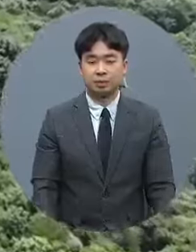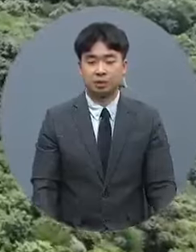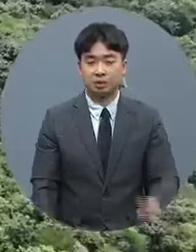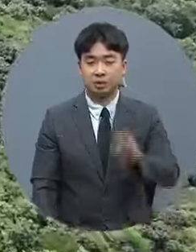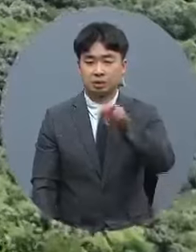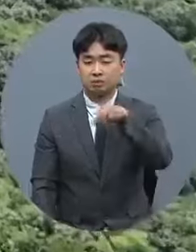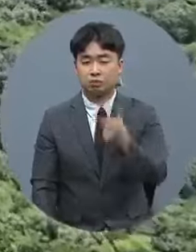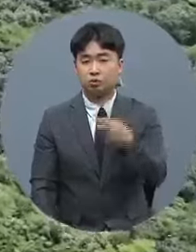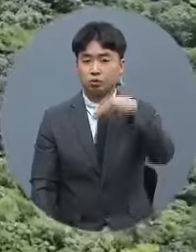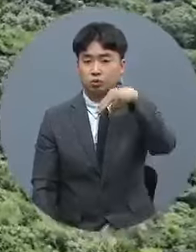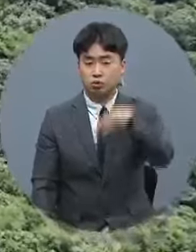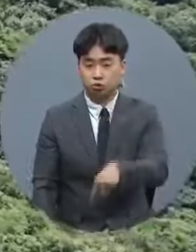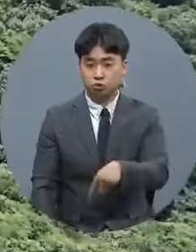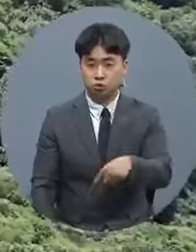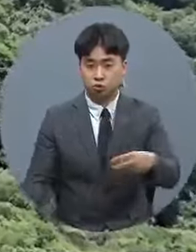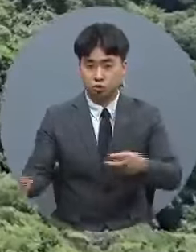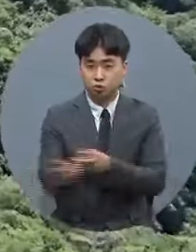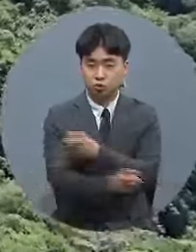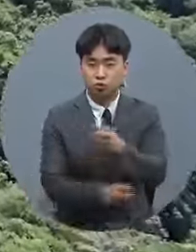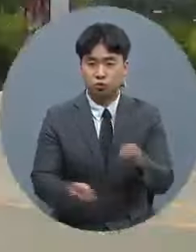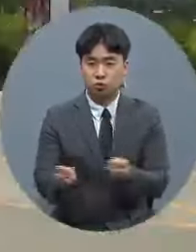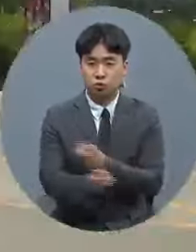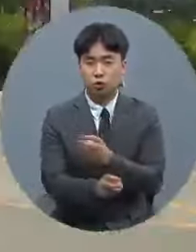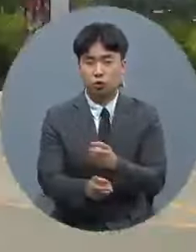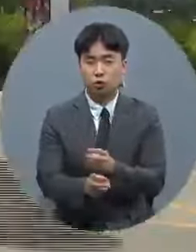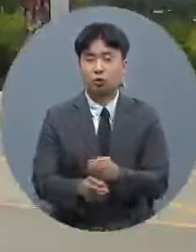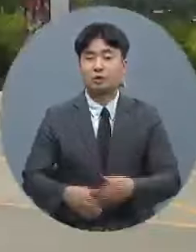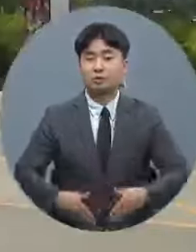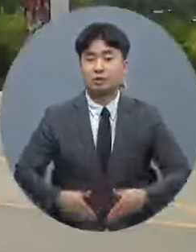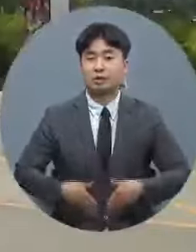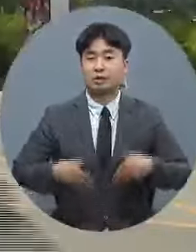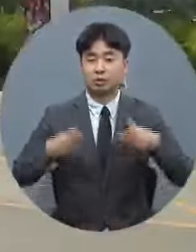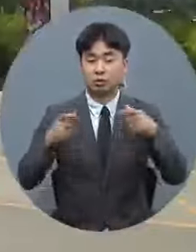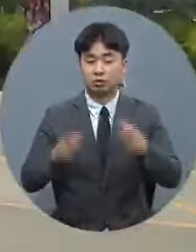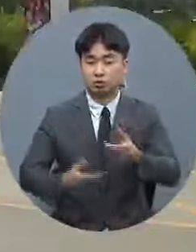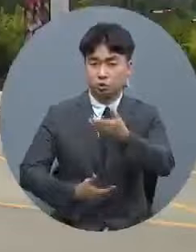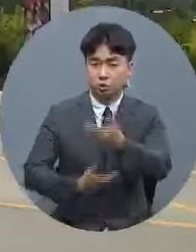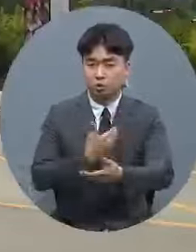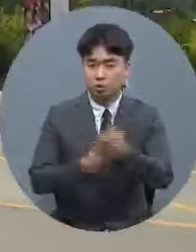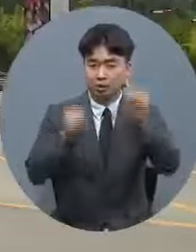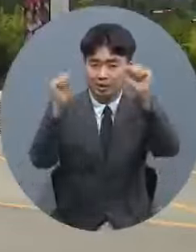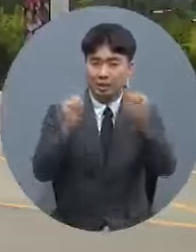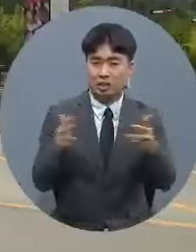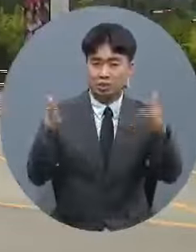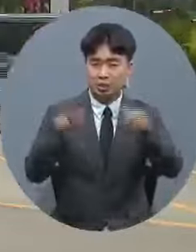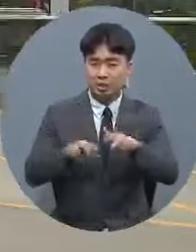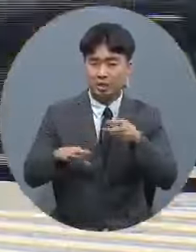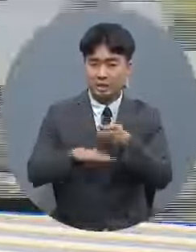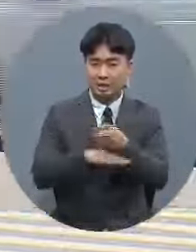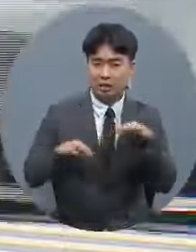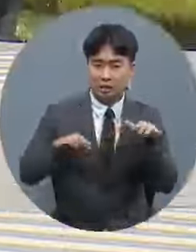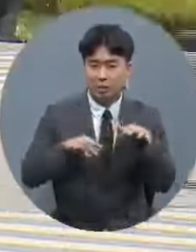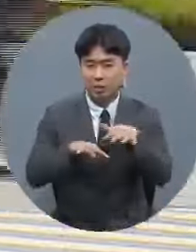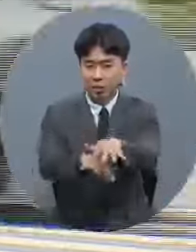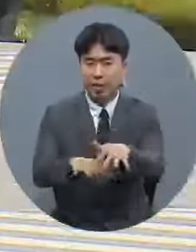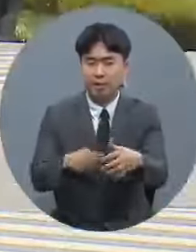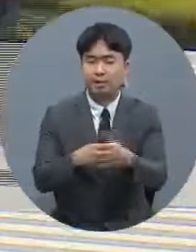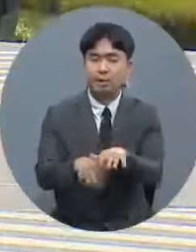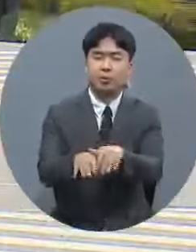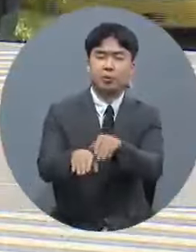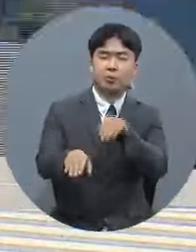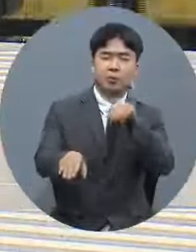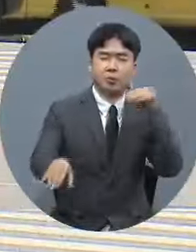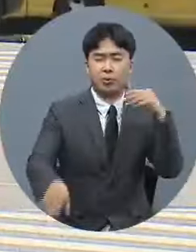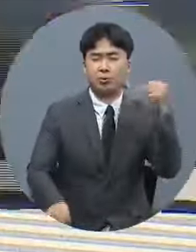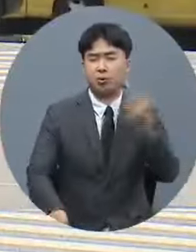문수로와 남부순환로가 겹치는 남구 옥현 사거리. 인근 고속도로나 체육공원에서 한꺼번에 교통량이 밀려들어